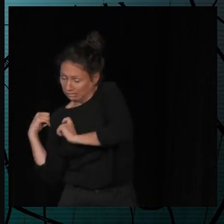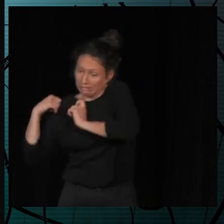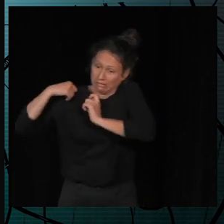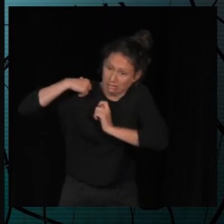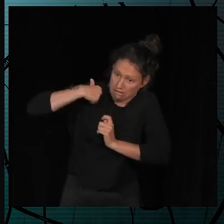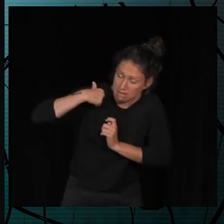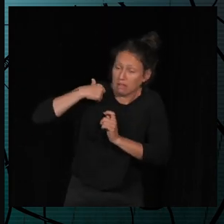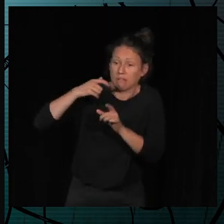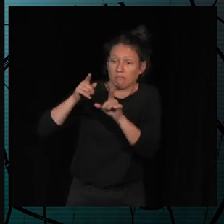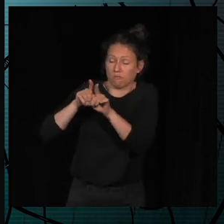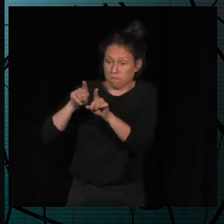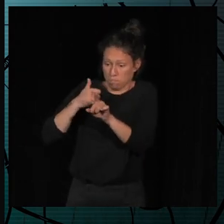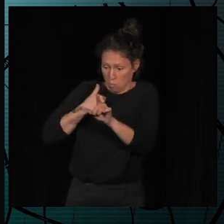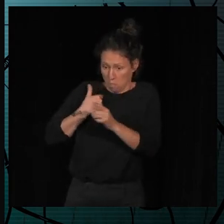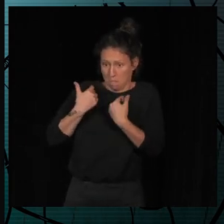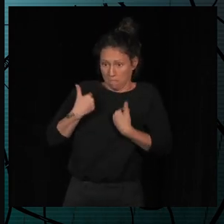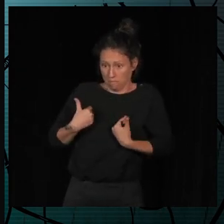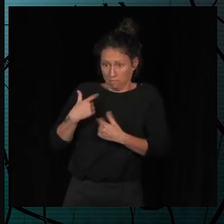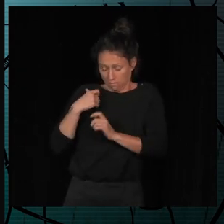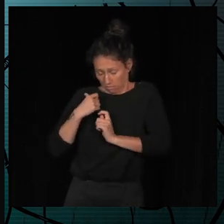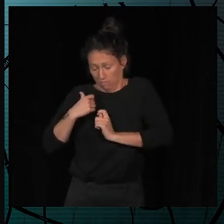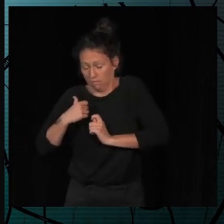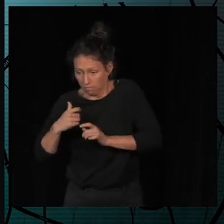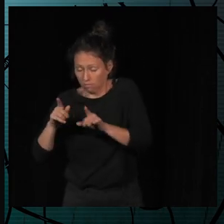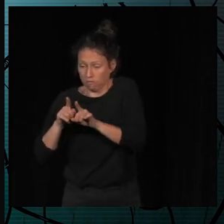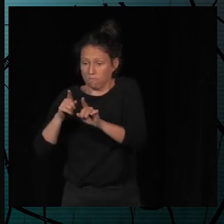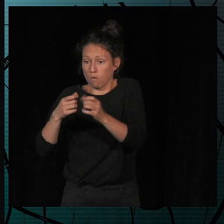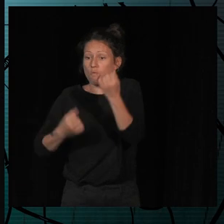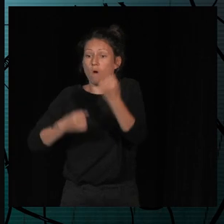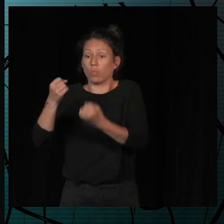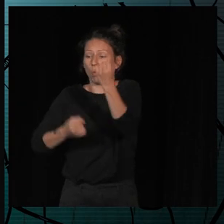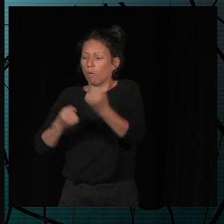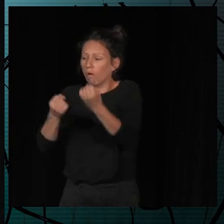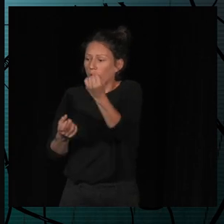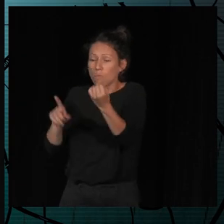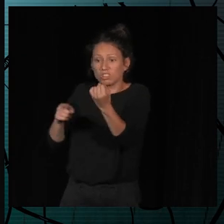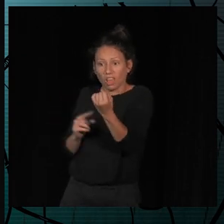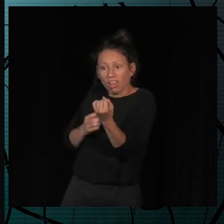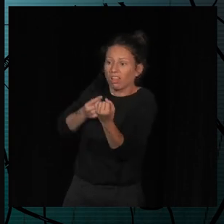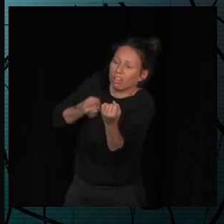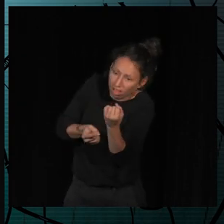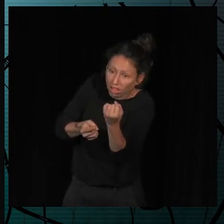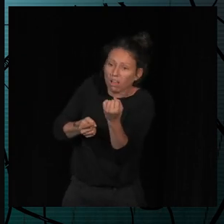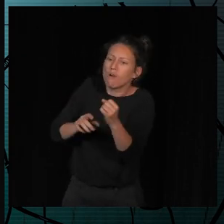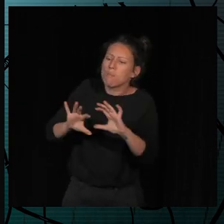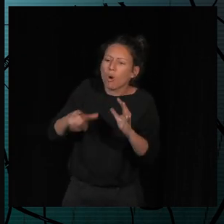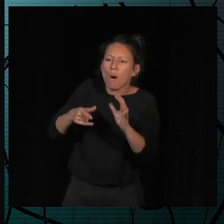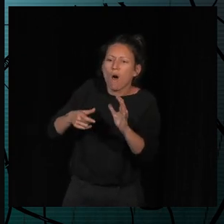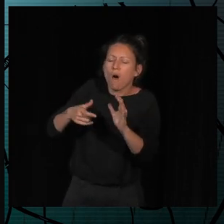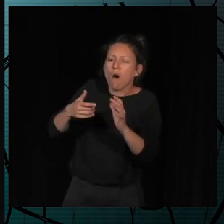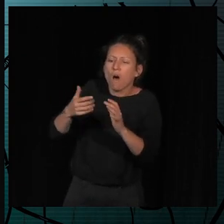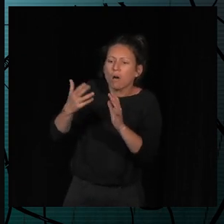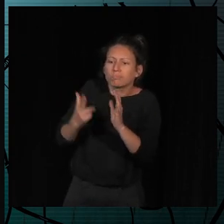voiture pour m'emmener à l'hôpital et la voiture vous savez elle se met en route à la manivelle et donc le conducteur tourne la manivelle et à ce